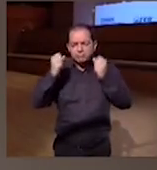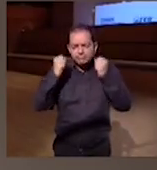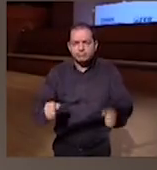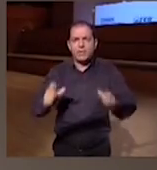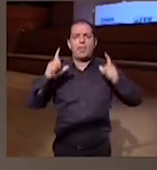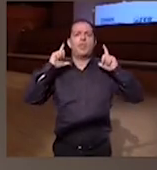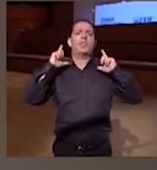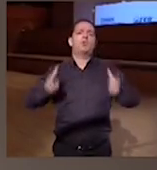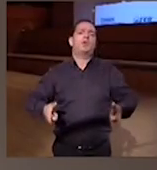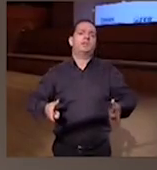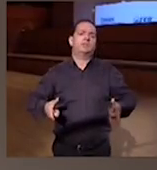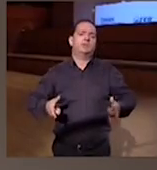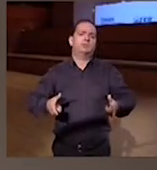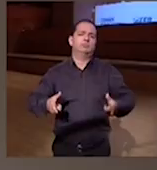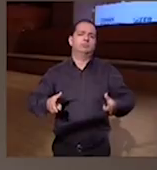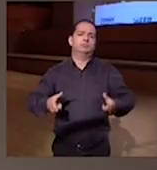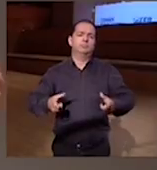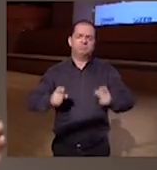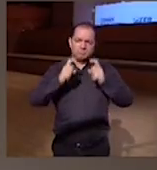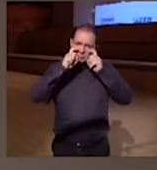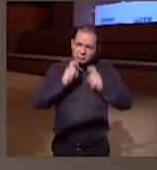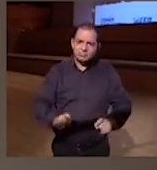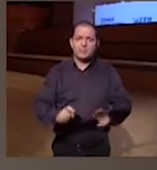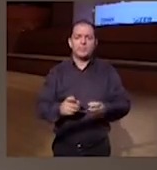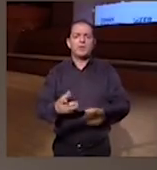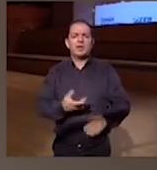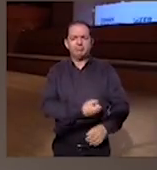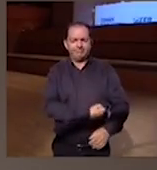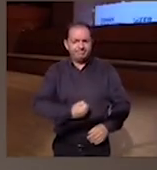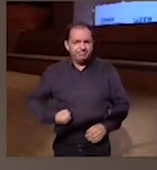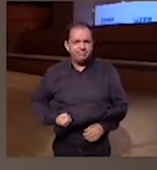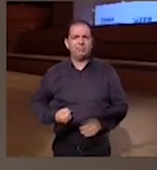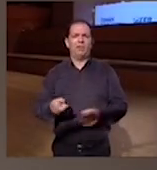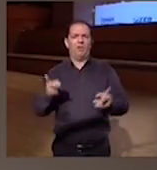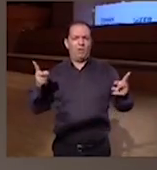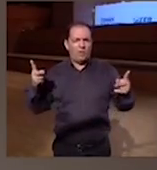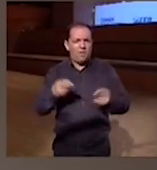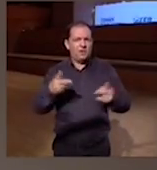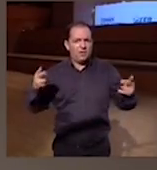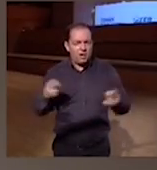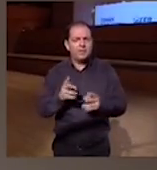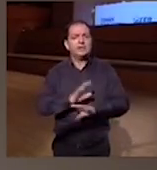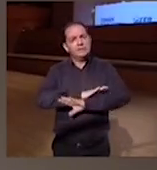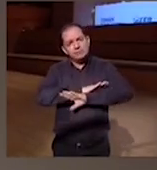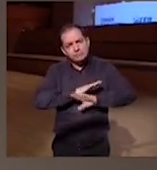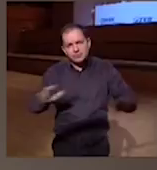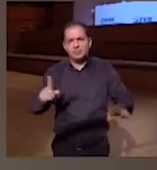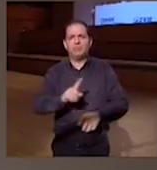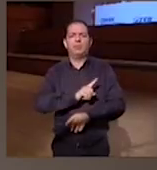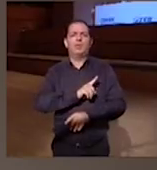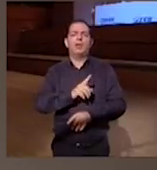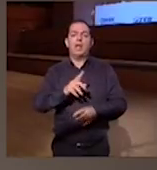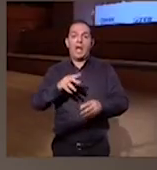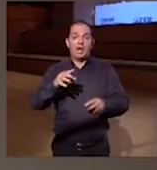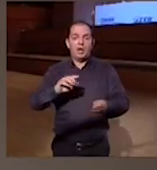άρρηκτα συνδεδεμένη με την ελάφρυνση της λιτότητας και όχι με την αποθέωσή της